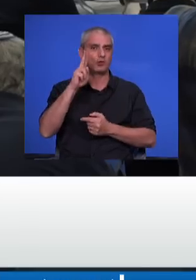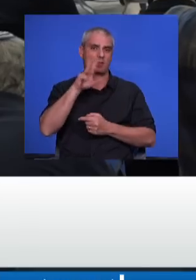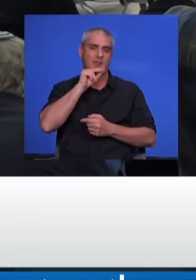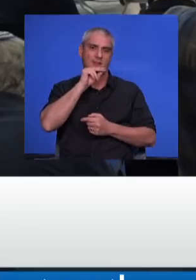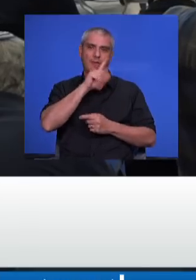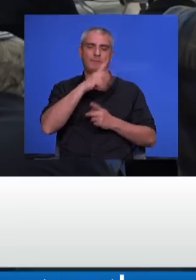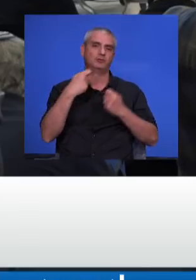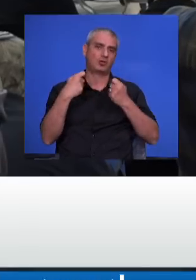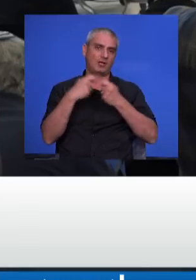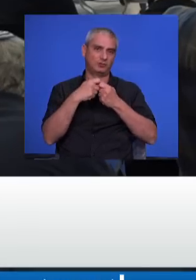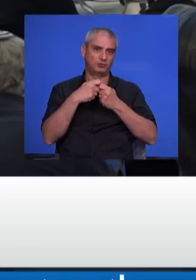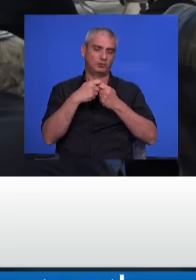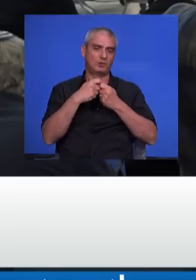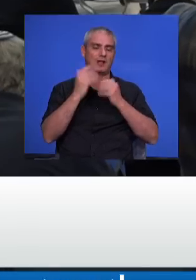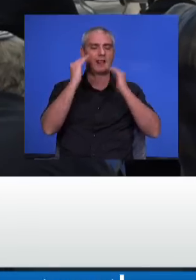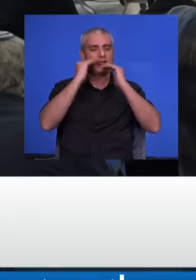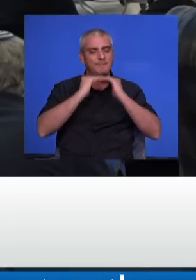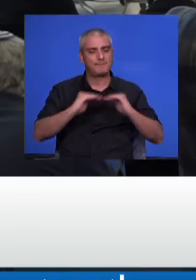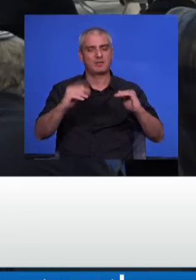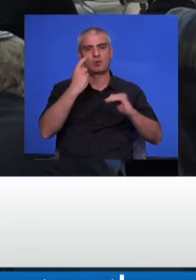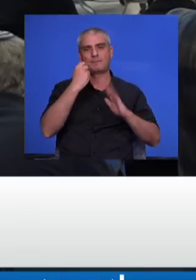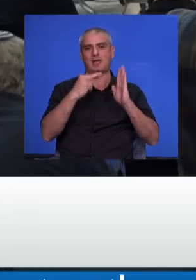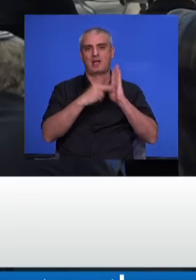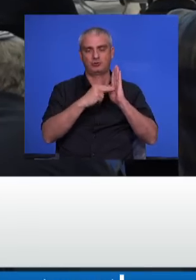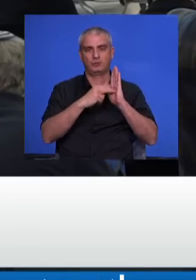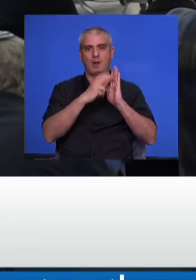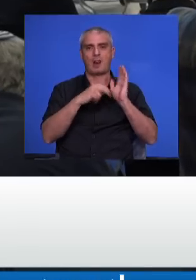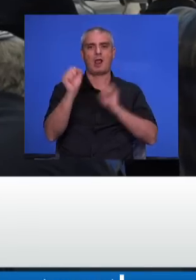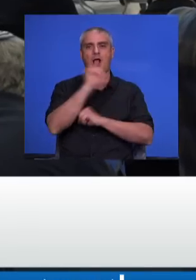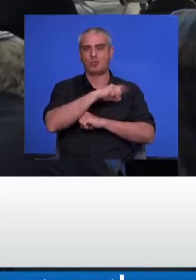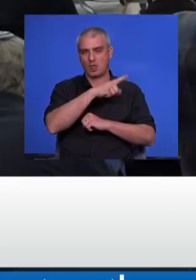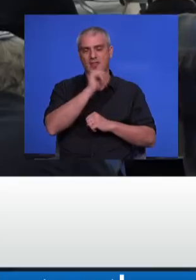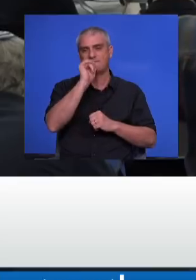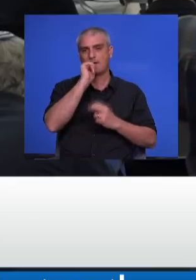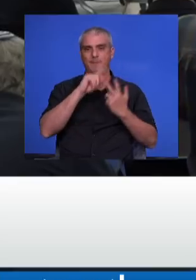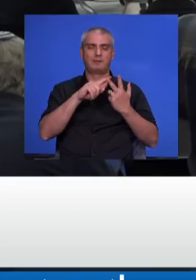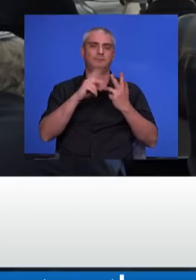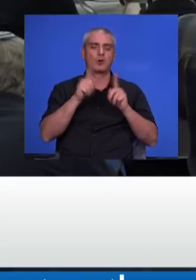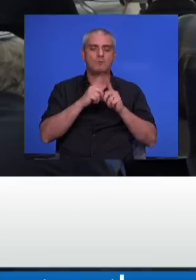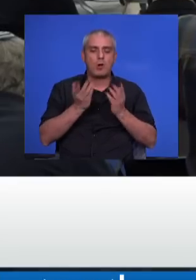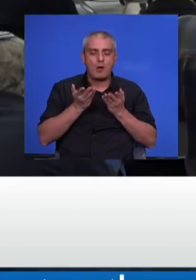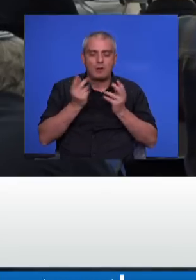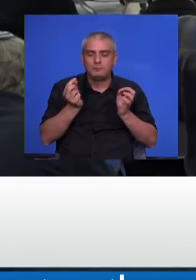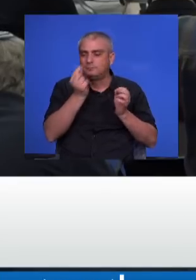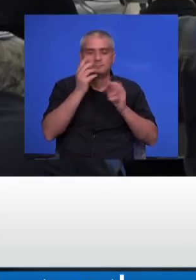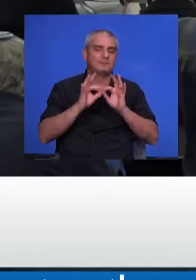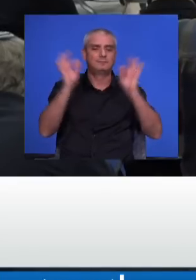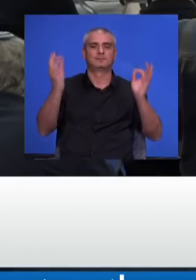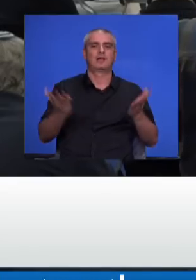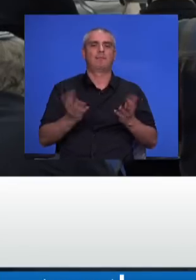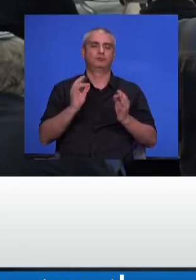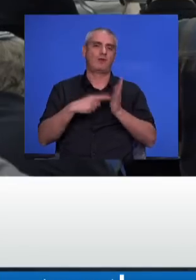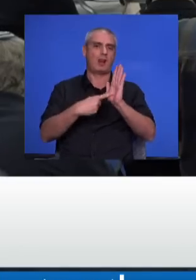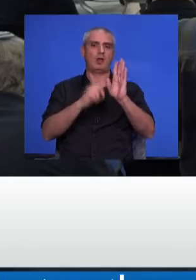בכל מה שקשור למיתון מחירי החשמל, ארנונה ומים, עזרה ראשונה של ממש לציבור, להראות